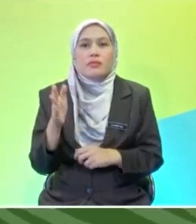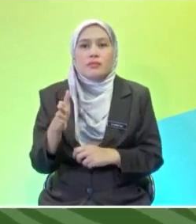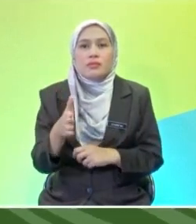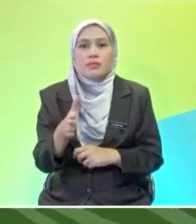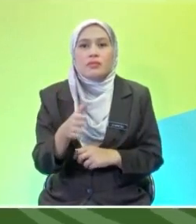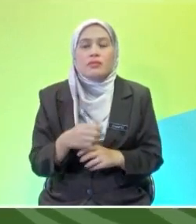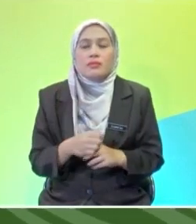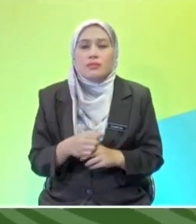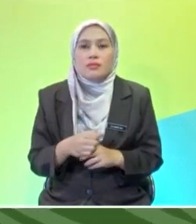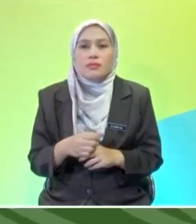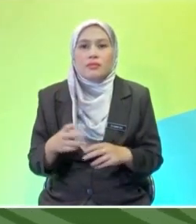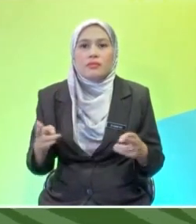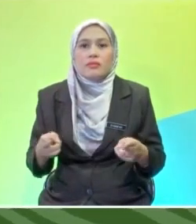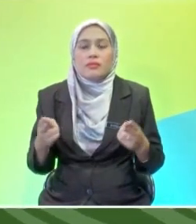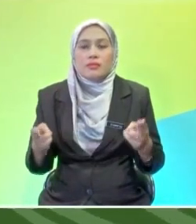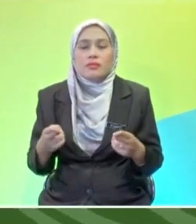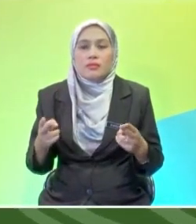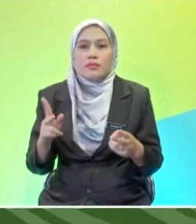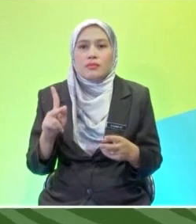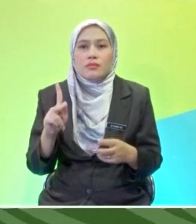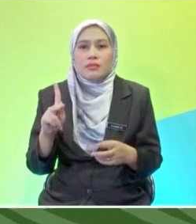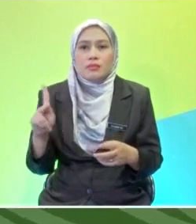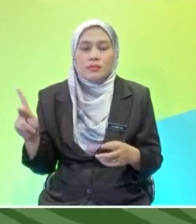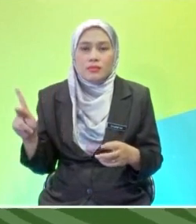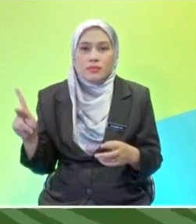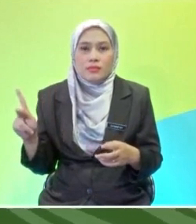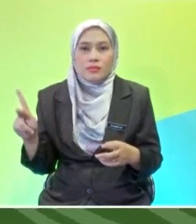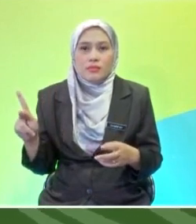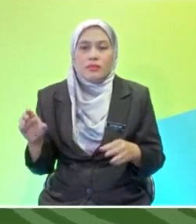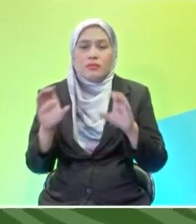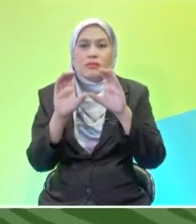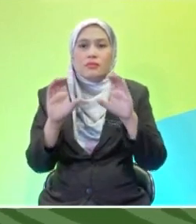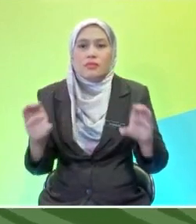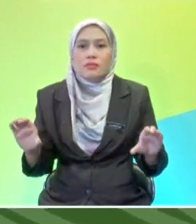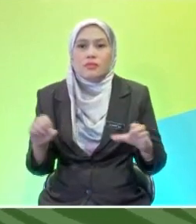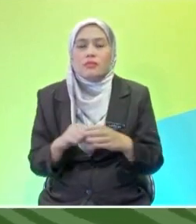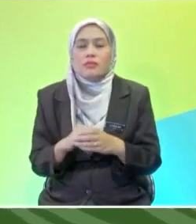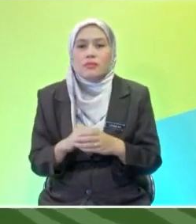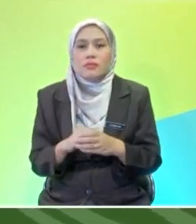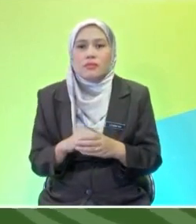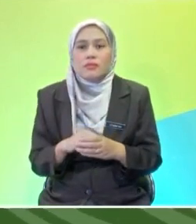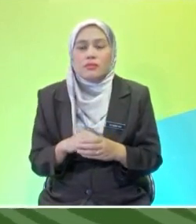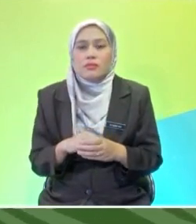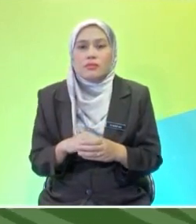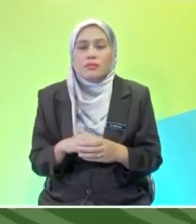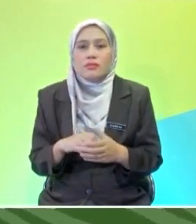Mengusahakan Calit Pos Kuala Lumpur. Lagi? Yang lagi tak? menjadi apa?